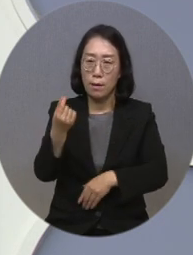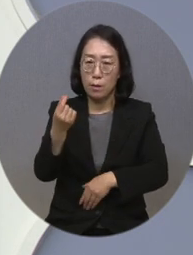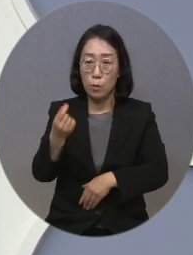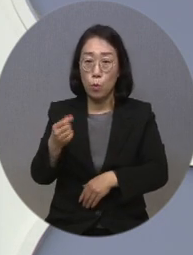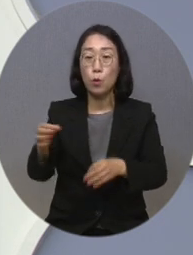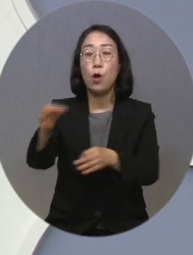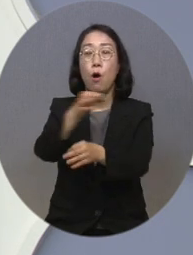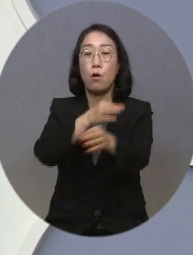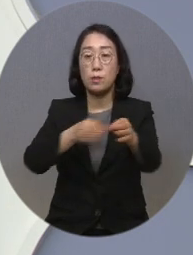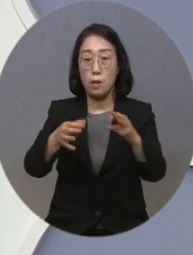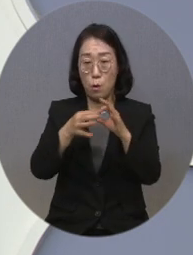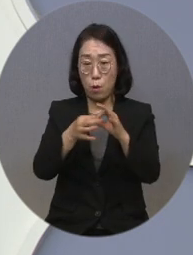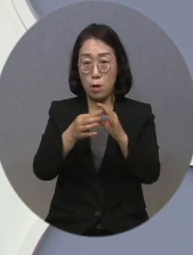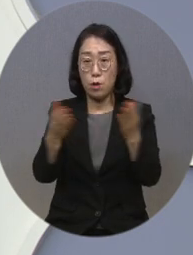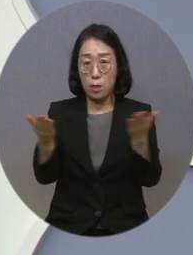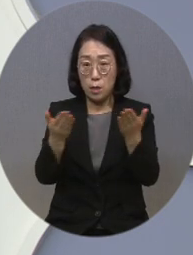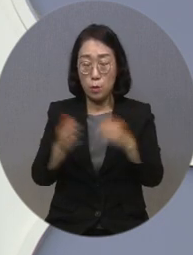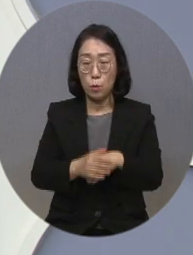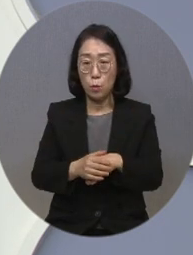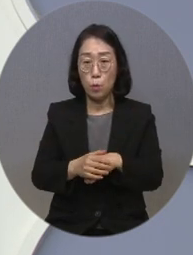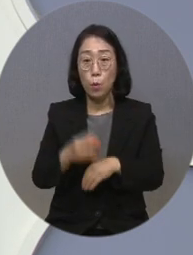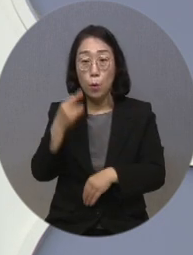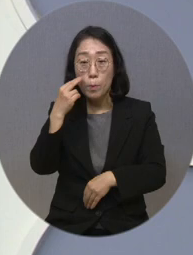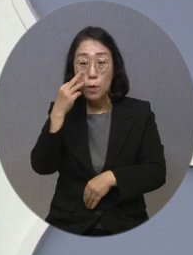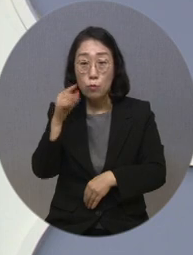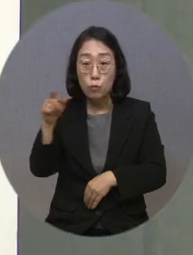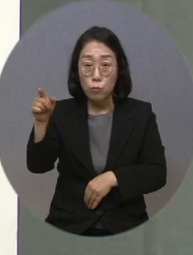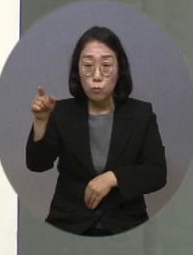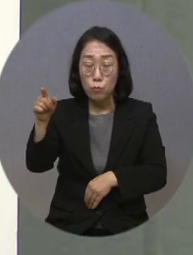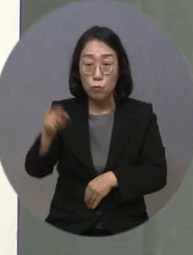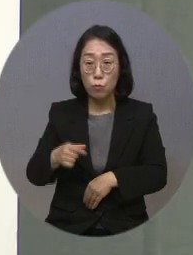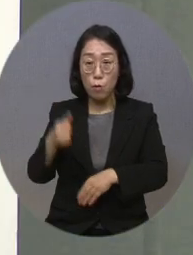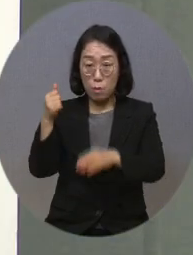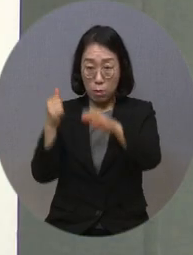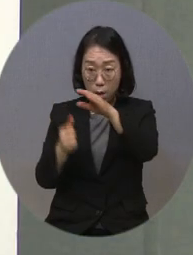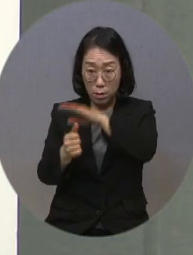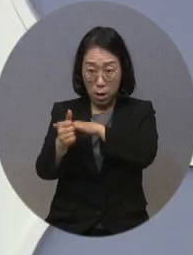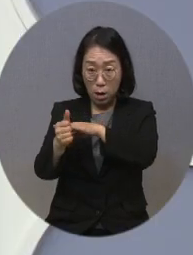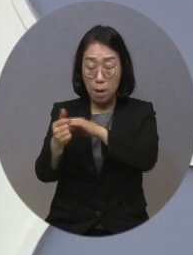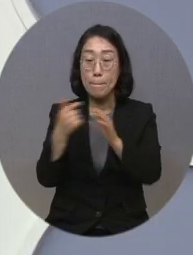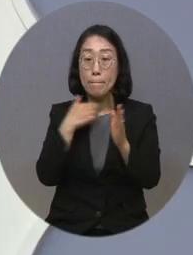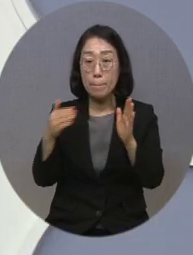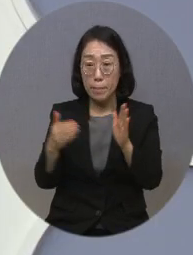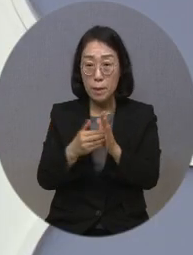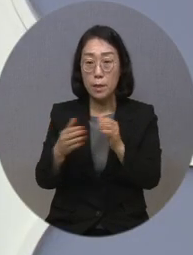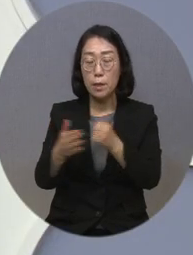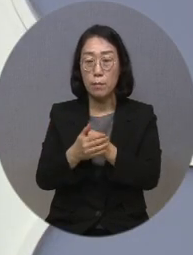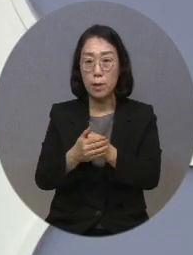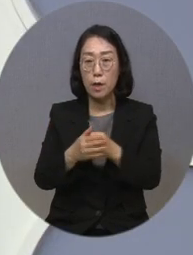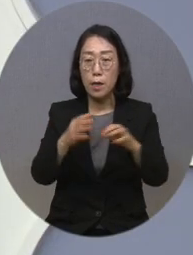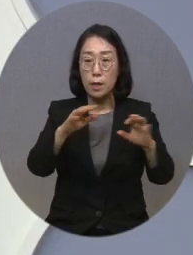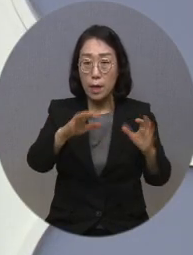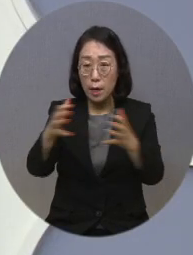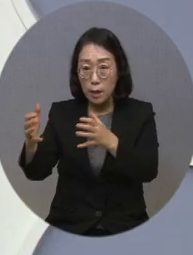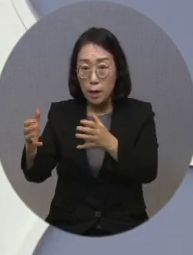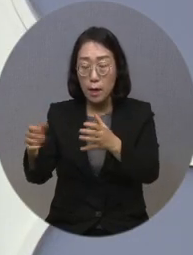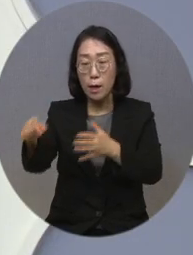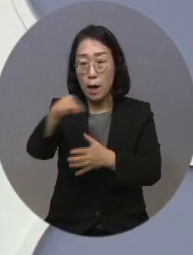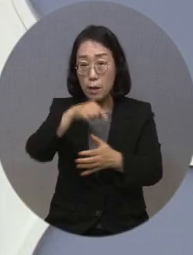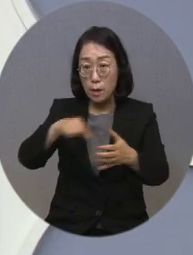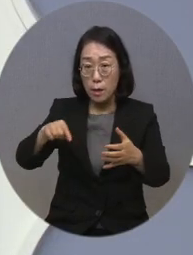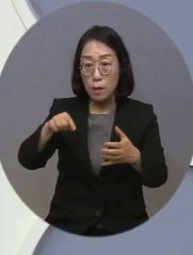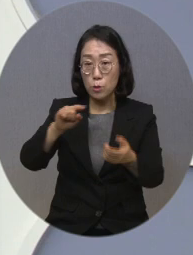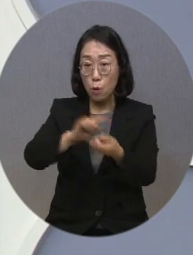계속 일을 하셨지만 또 미국 대사를 해서 그 외교 분야 쪽도 잘 알기 때문에 우리 국내외 정세를 잘 이끌어